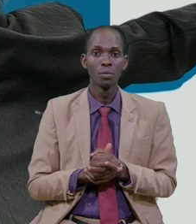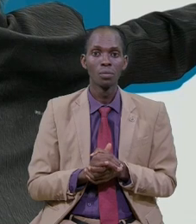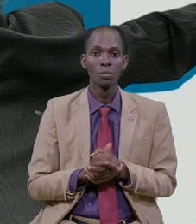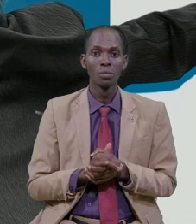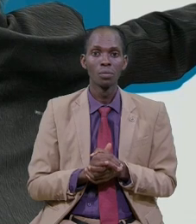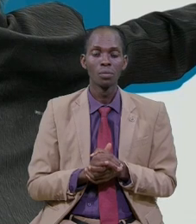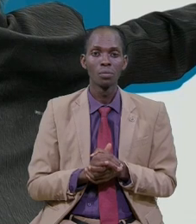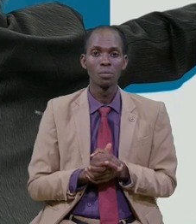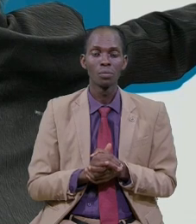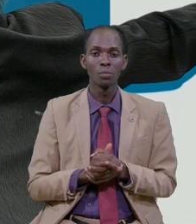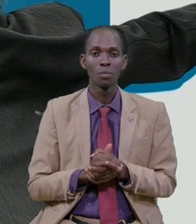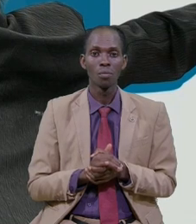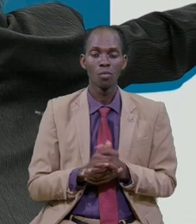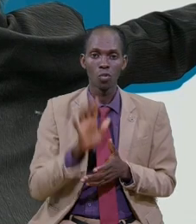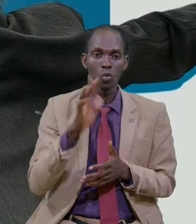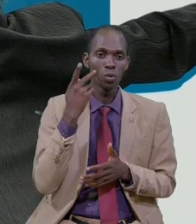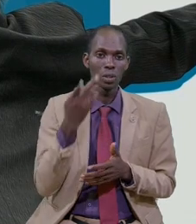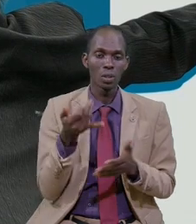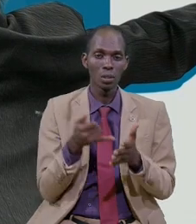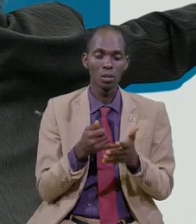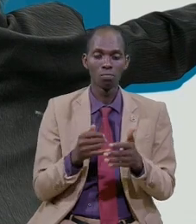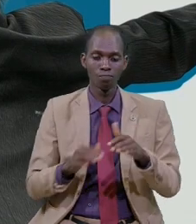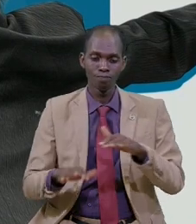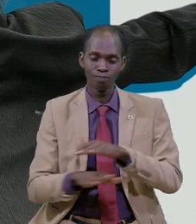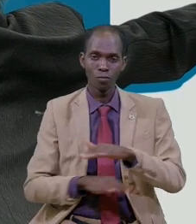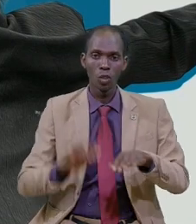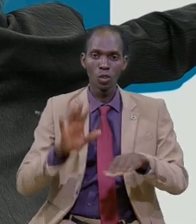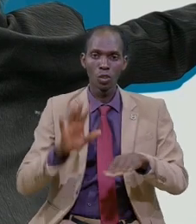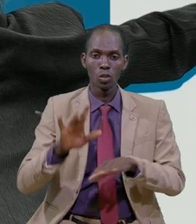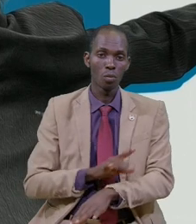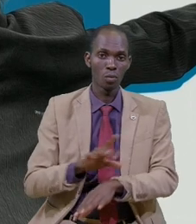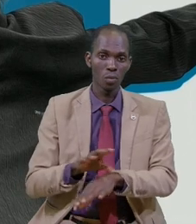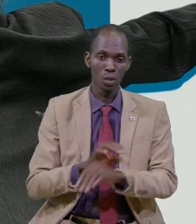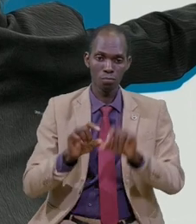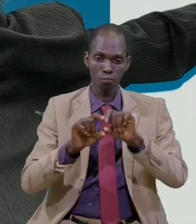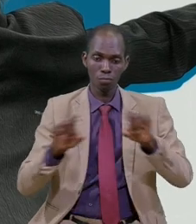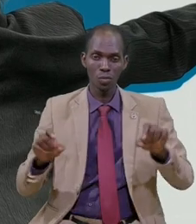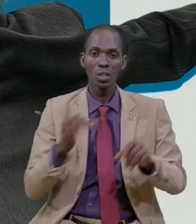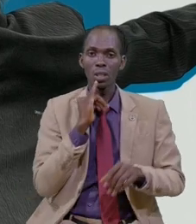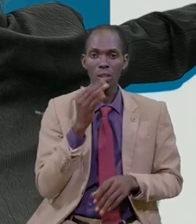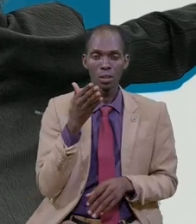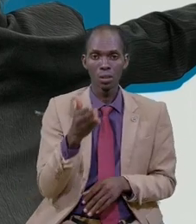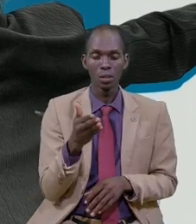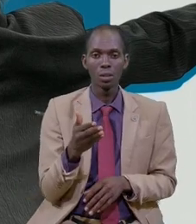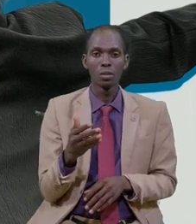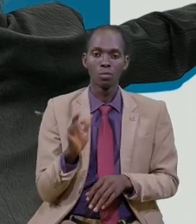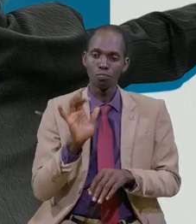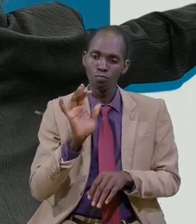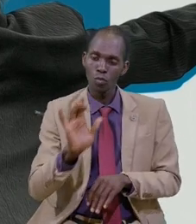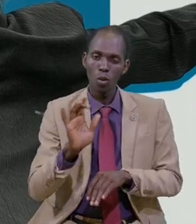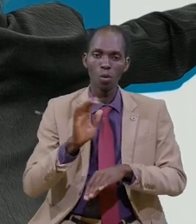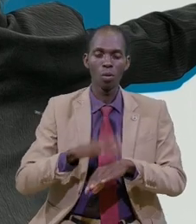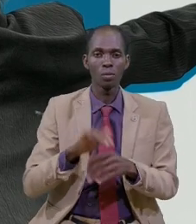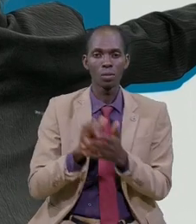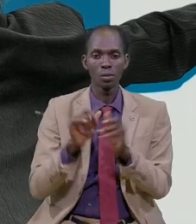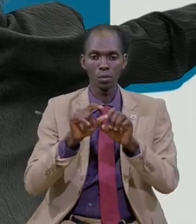GCK.org. Below your player. Donc sur votre écran, vous qui êtes en ligne, visit the link, cliquez and sur fill le out lien.